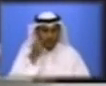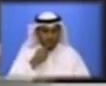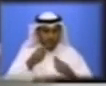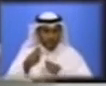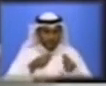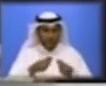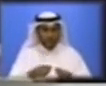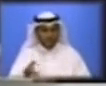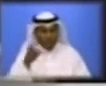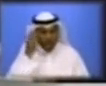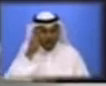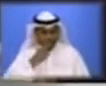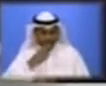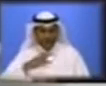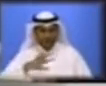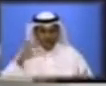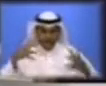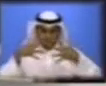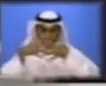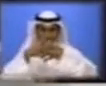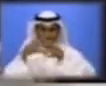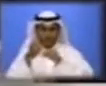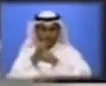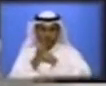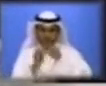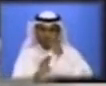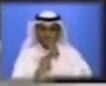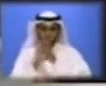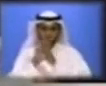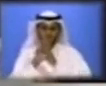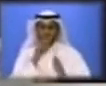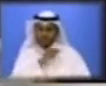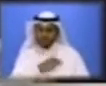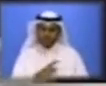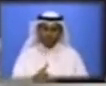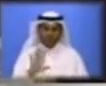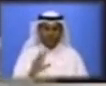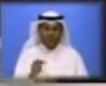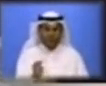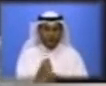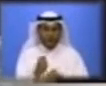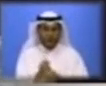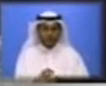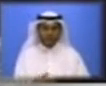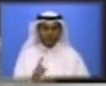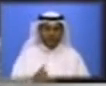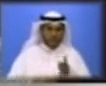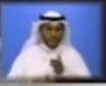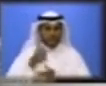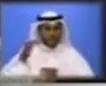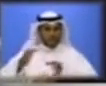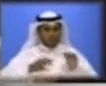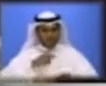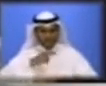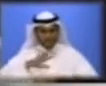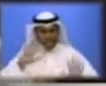النظر حول أطر التعاون بما يخص ويخدم مصالحنا المشتركة بغية تنسيق المواقف والسياسات